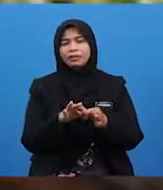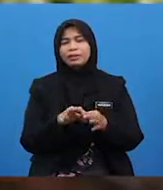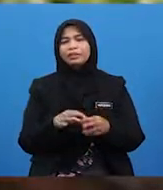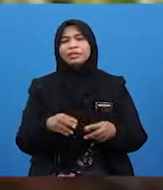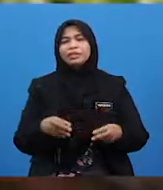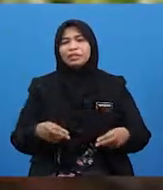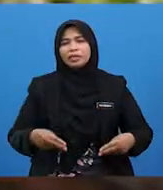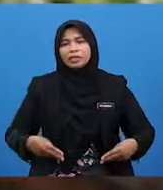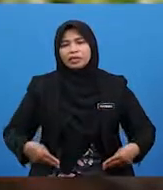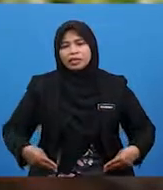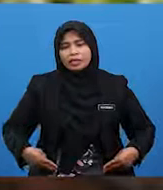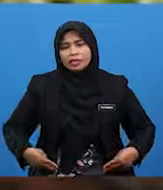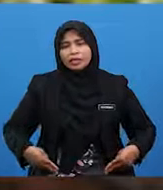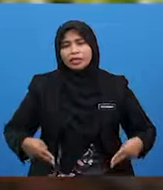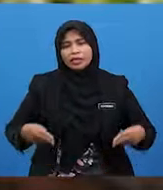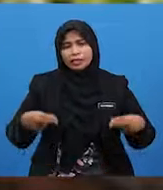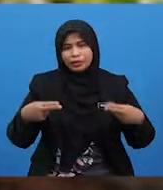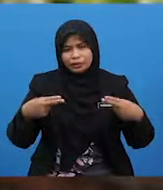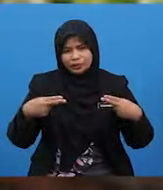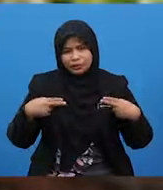hidup sejahtera